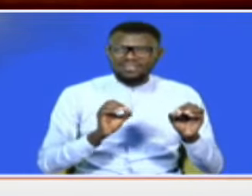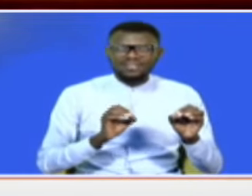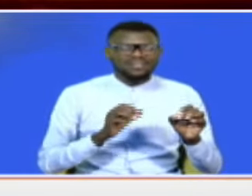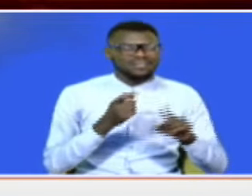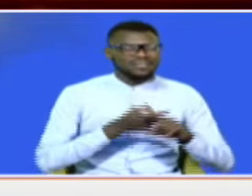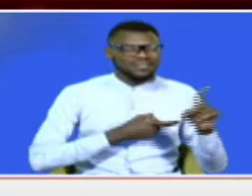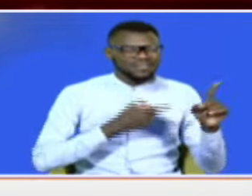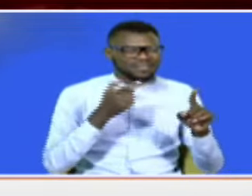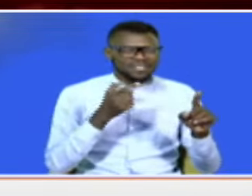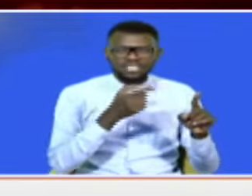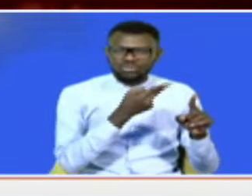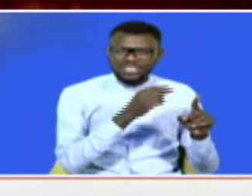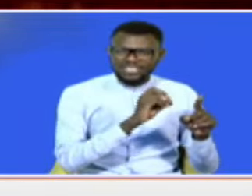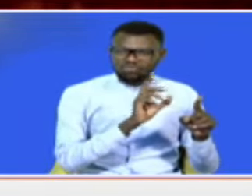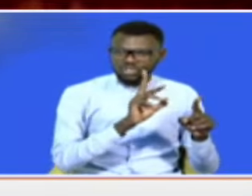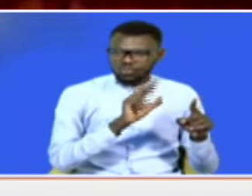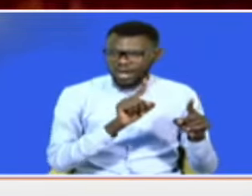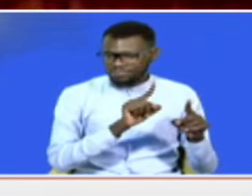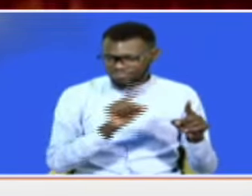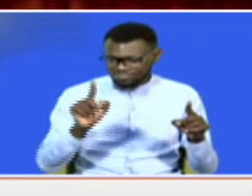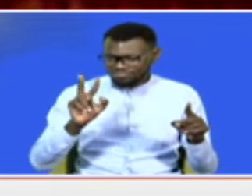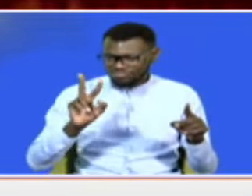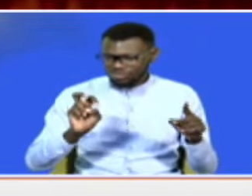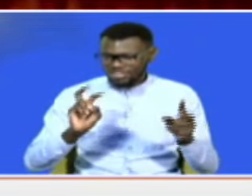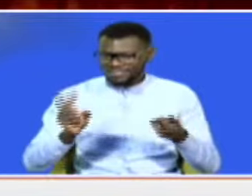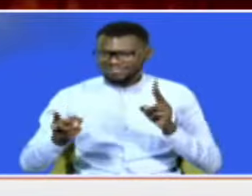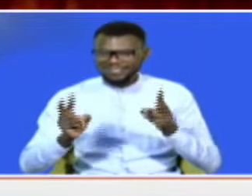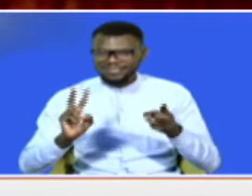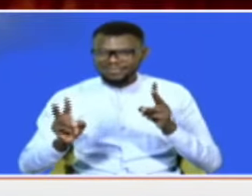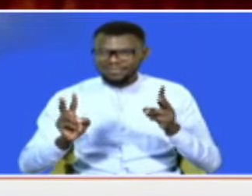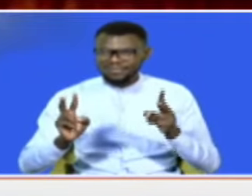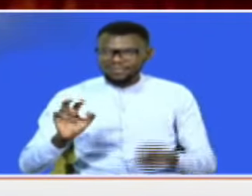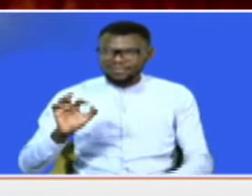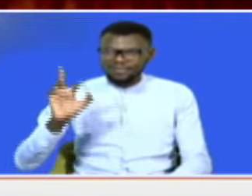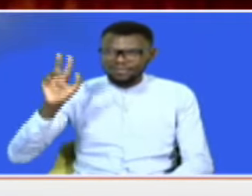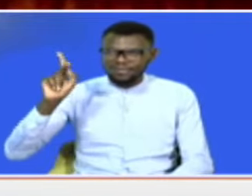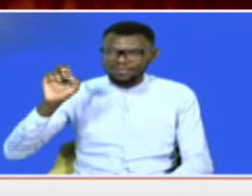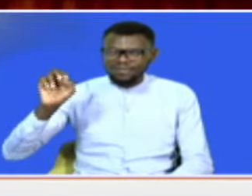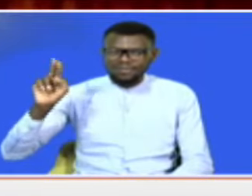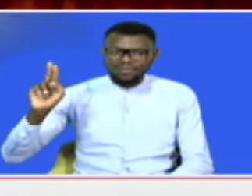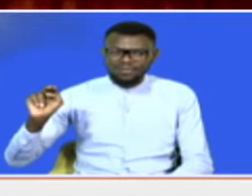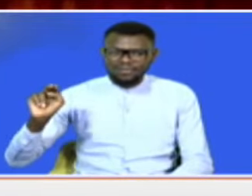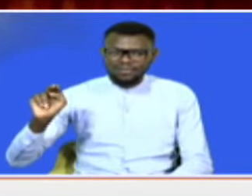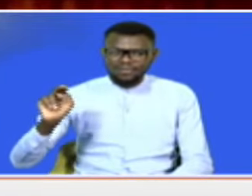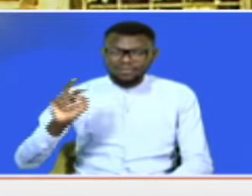wa 2022. Ken Gashuhi, KTN News.